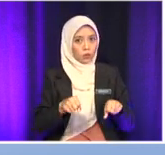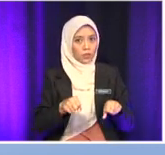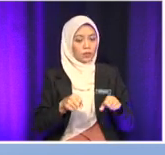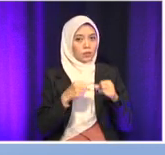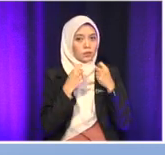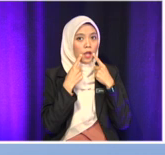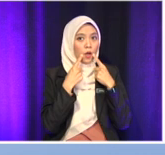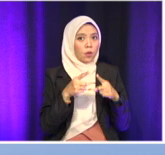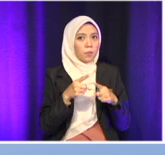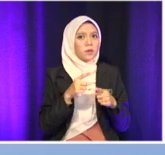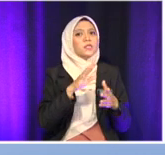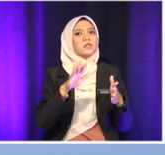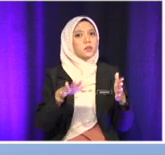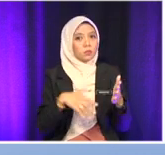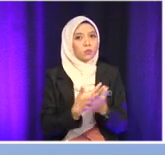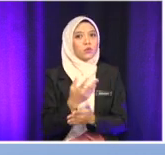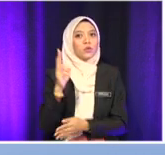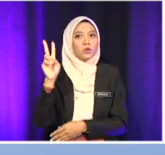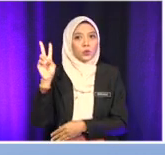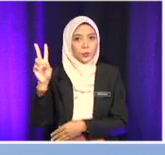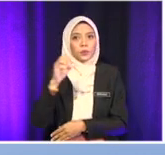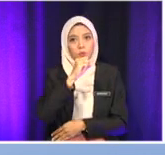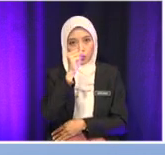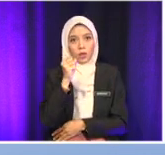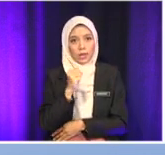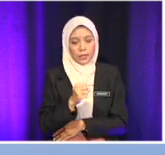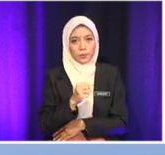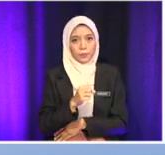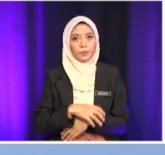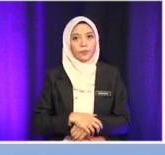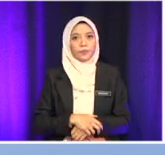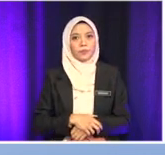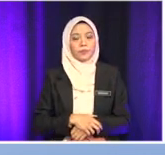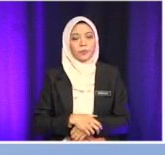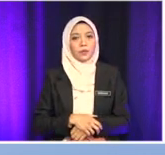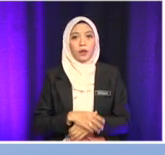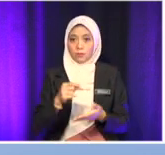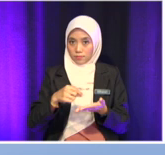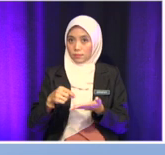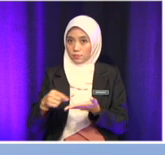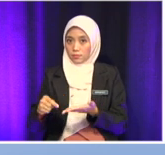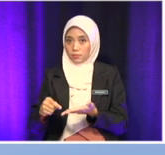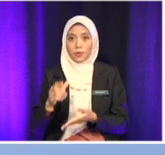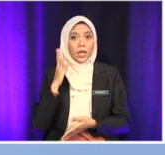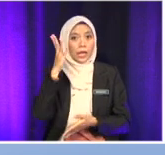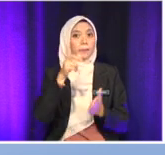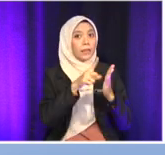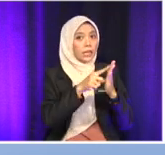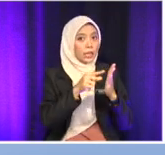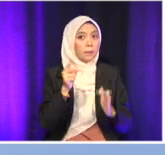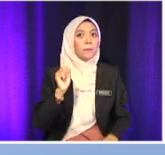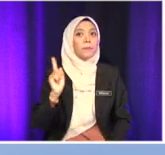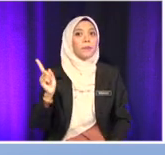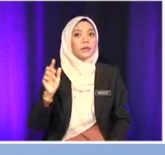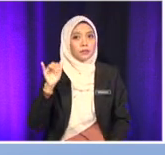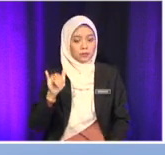kedua-duanya jawaban kedua-dua ini akan dipilih yang mana akan lebih memberi makan yang banyak dan itu yang